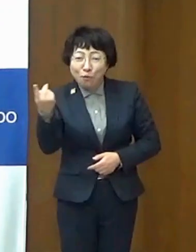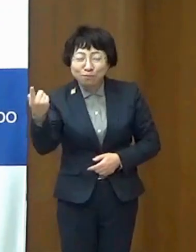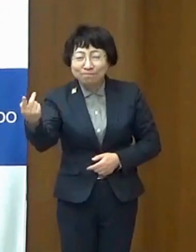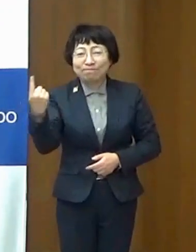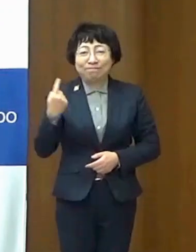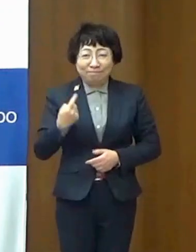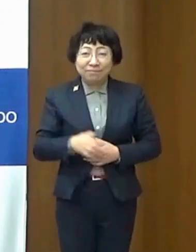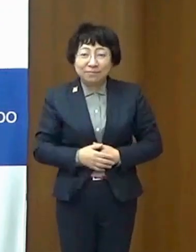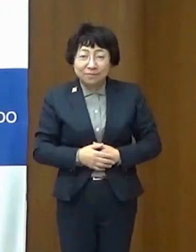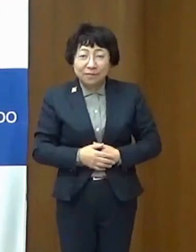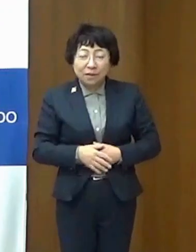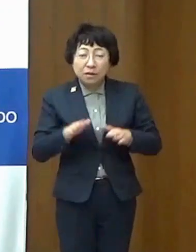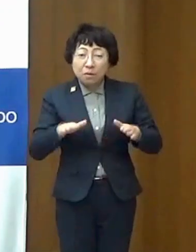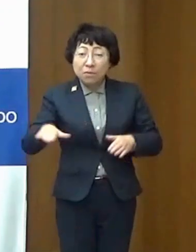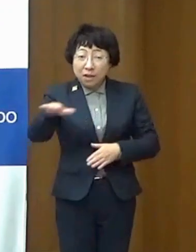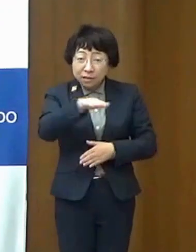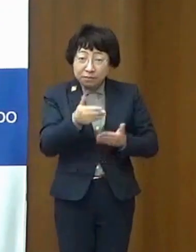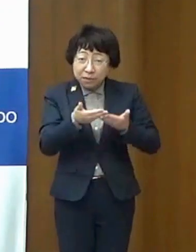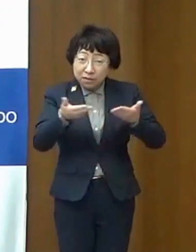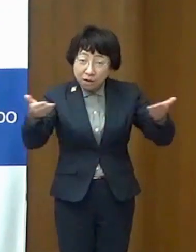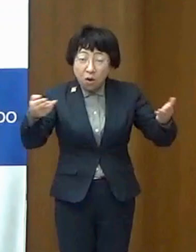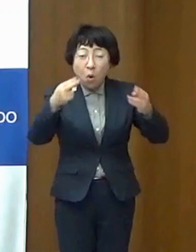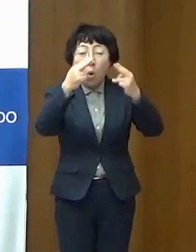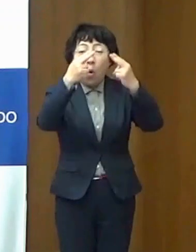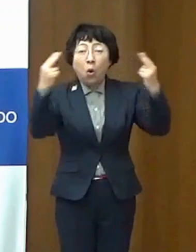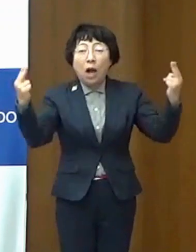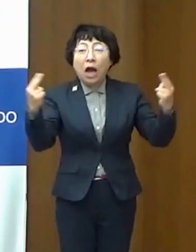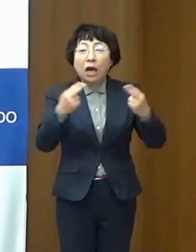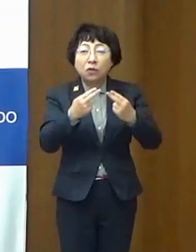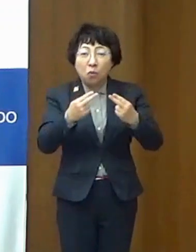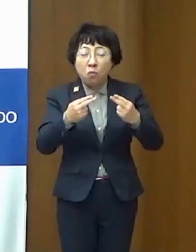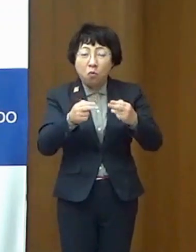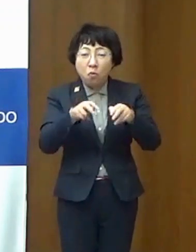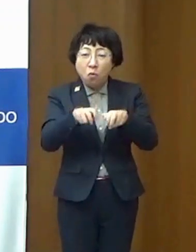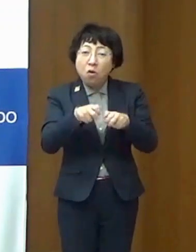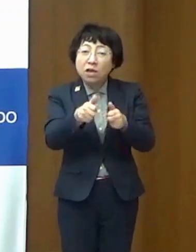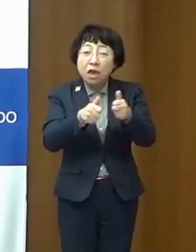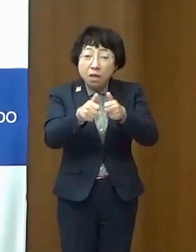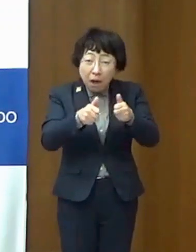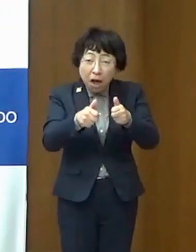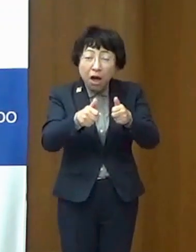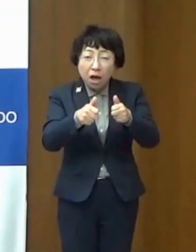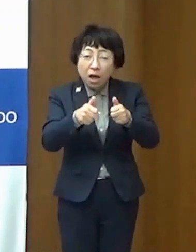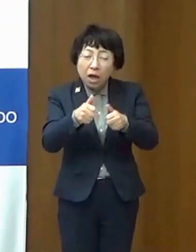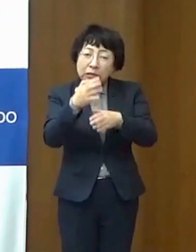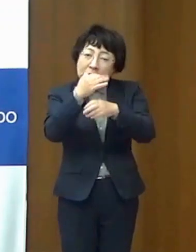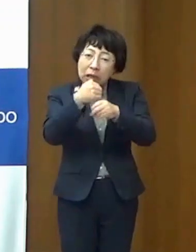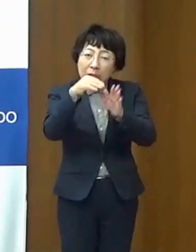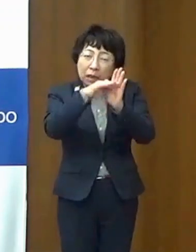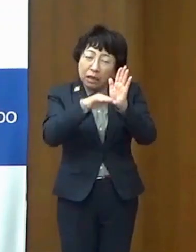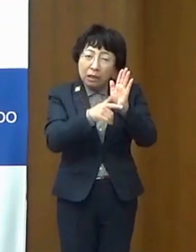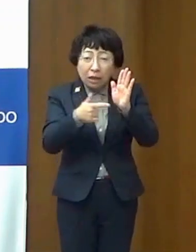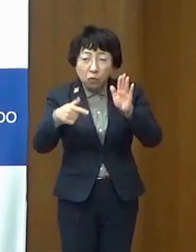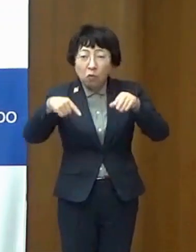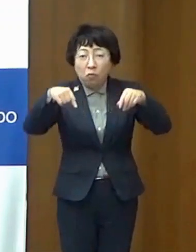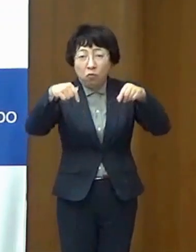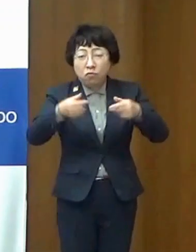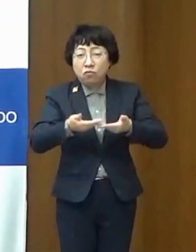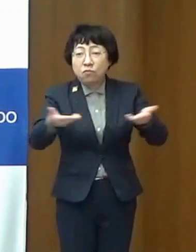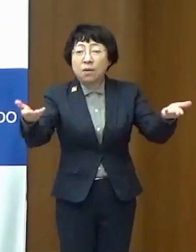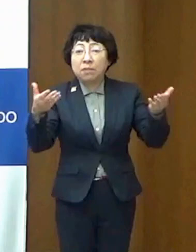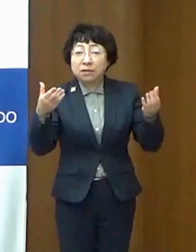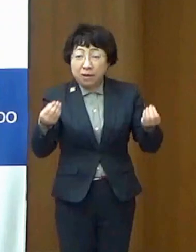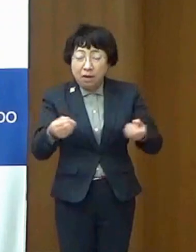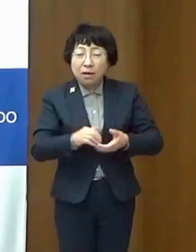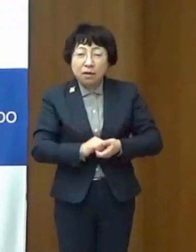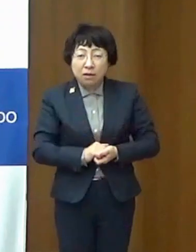さんのお手元にもですね、北海道競馬のレーシングガイドの日程などお配りをさせていただいております。